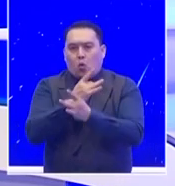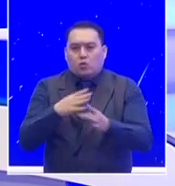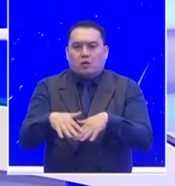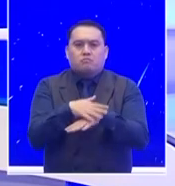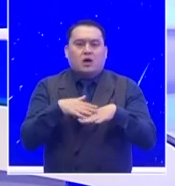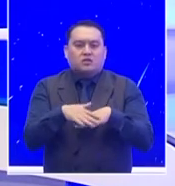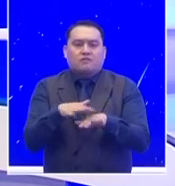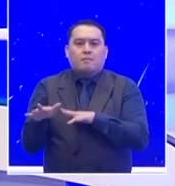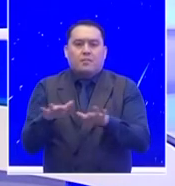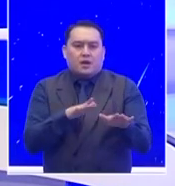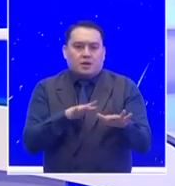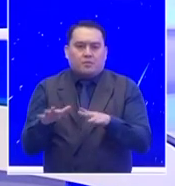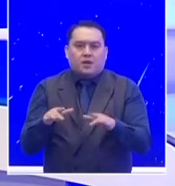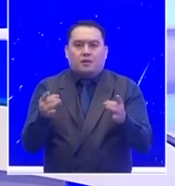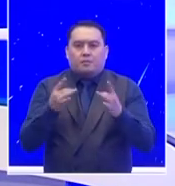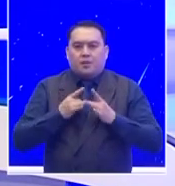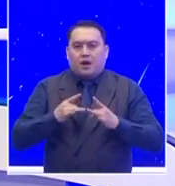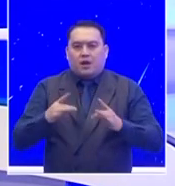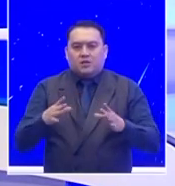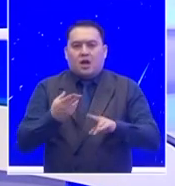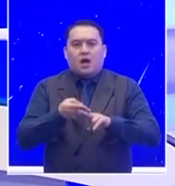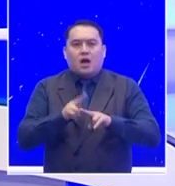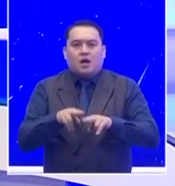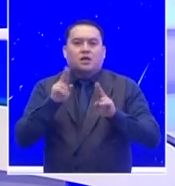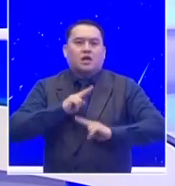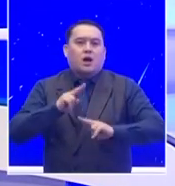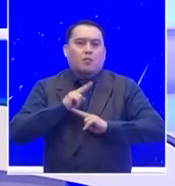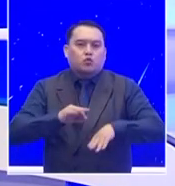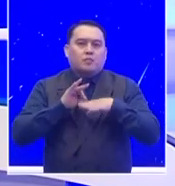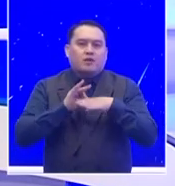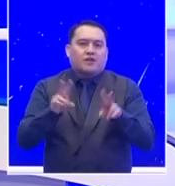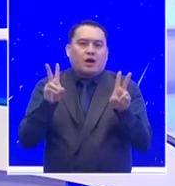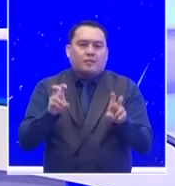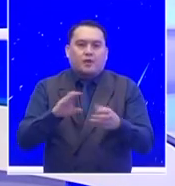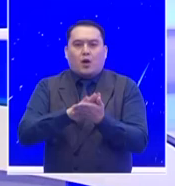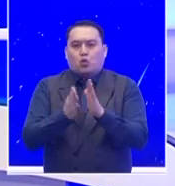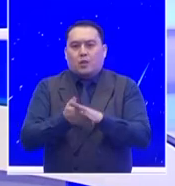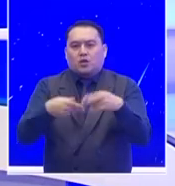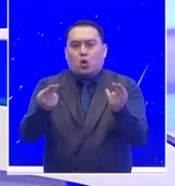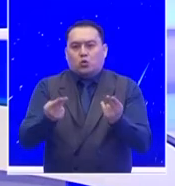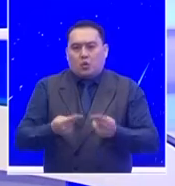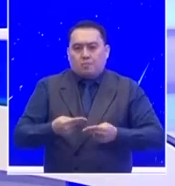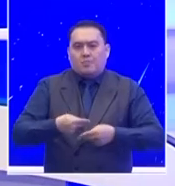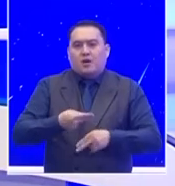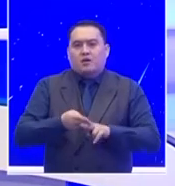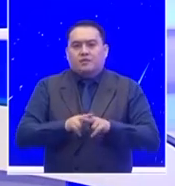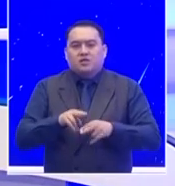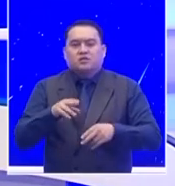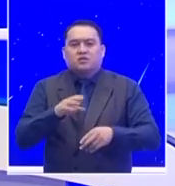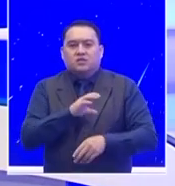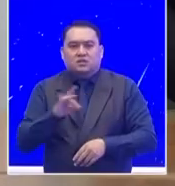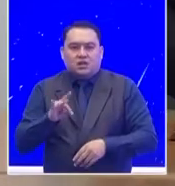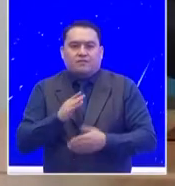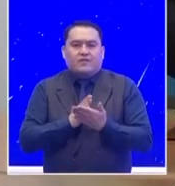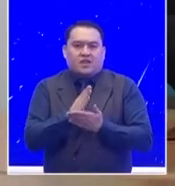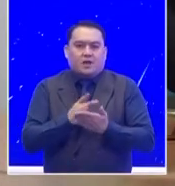по хозяйству и водить на культурно-массовые мероприятия. Данная работа проводится в рамках меморандума, подписанного между Советом